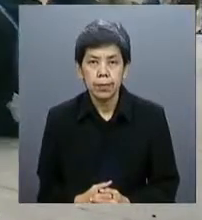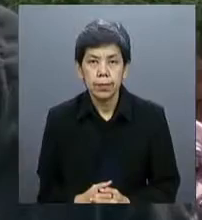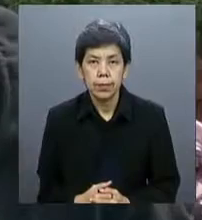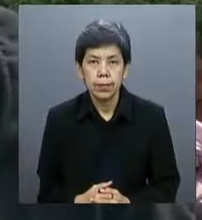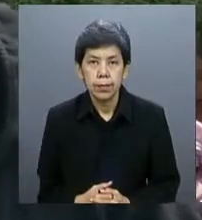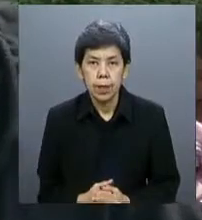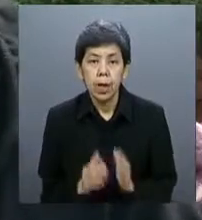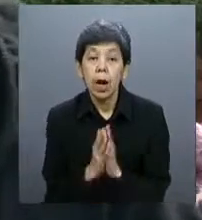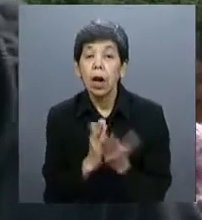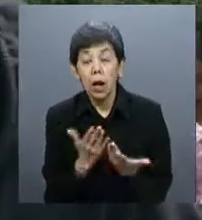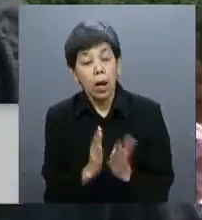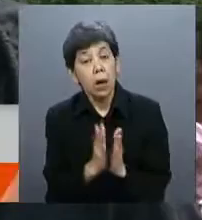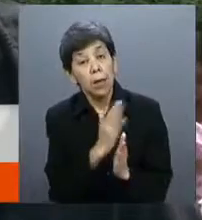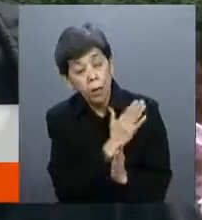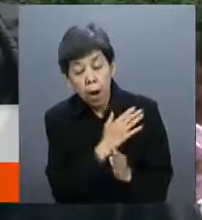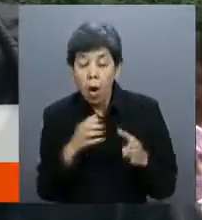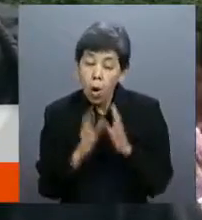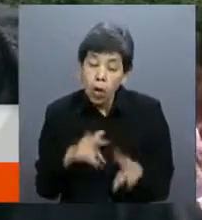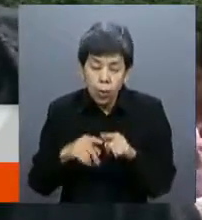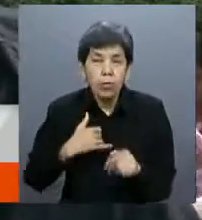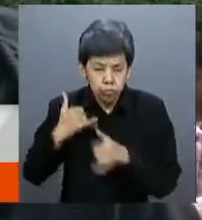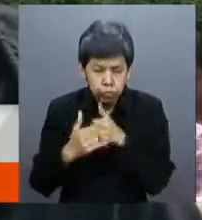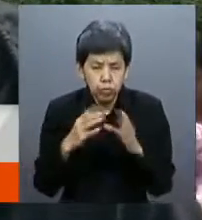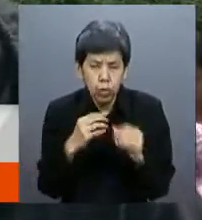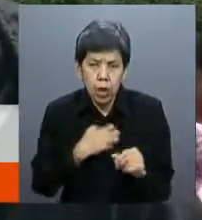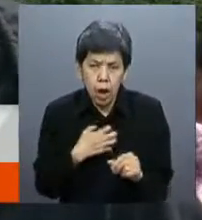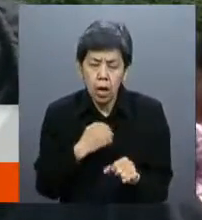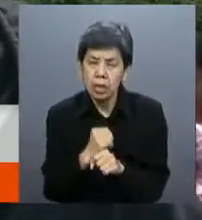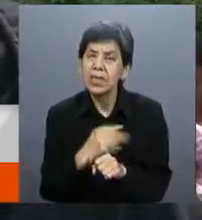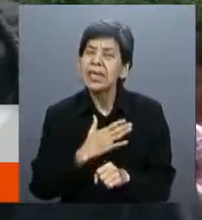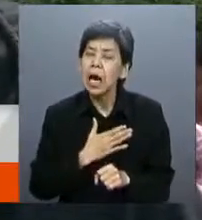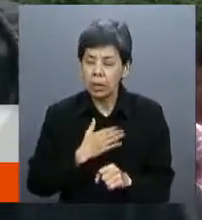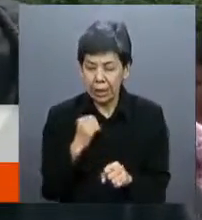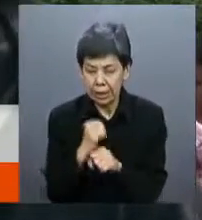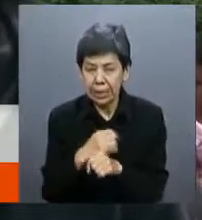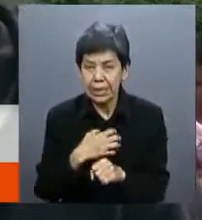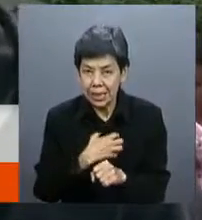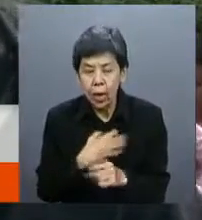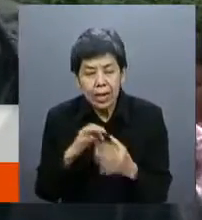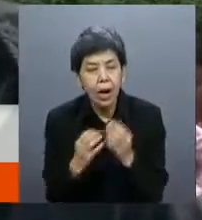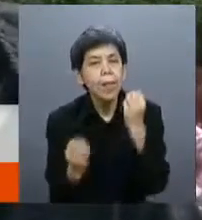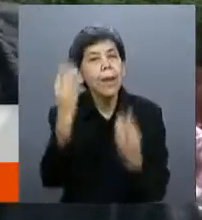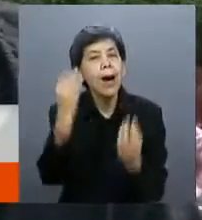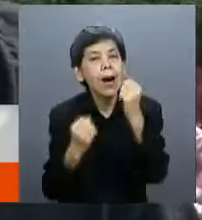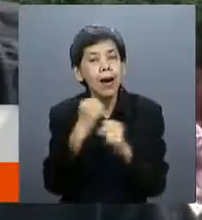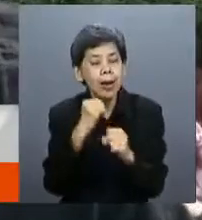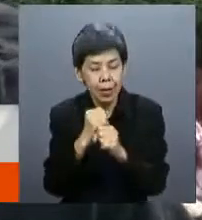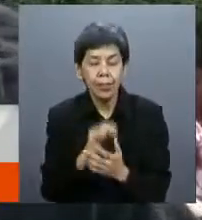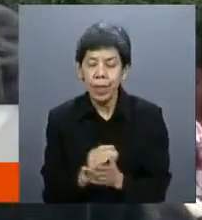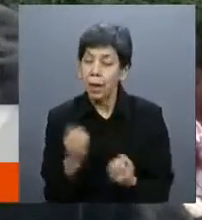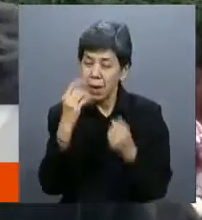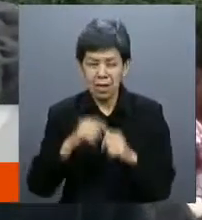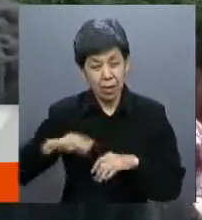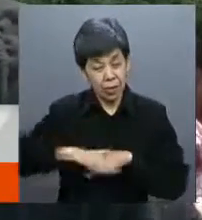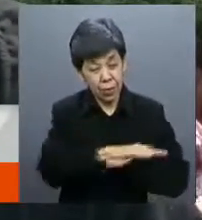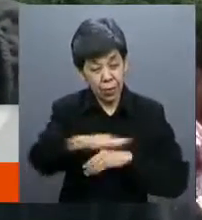ประสงค์ชาวบ้านคือเราอยากเข้าร่วมประชุมนะคะเพราะว่าเรื่องการใช้พื้นที่ป่าของป่าโคกภูเหล็กเนี่ยมันเป็น